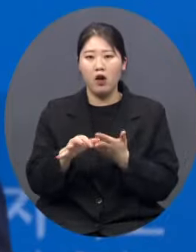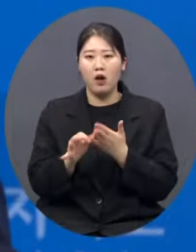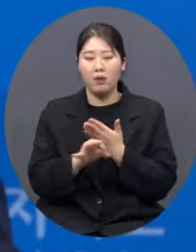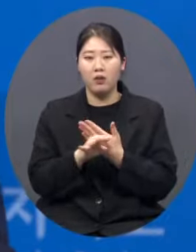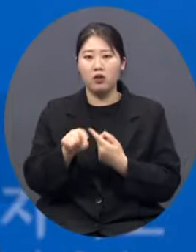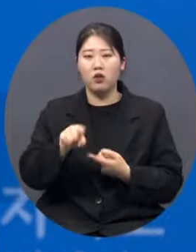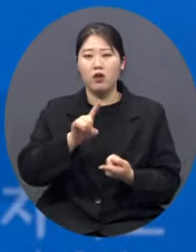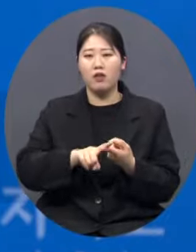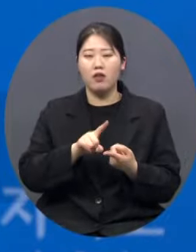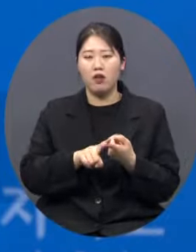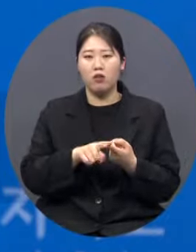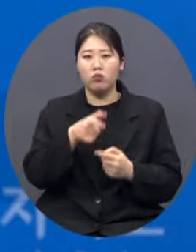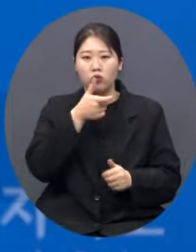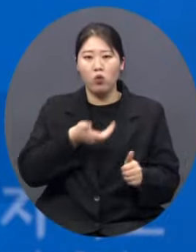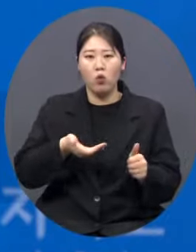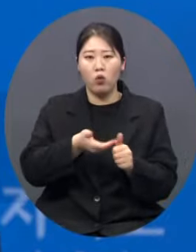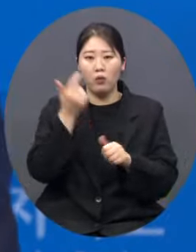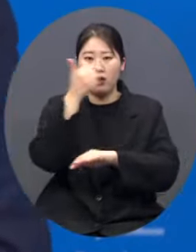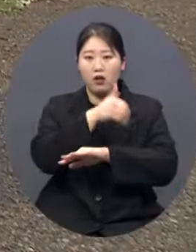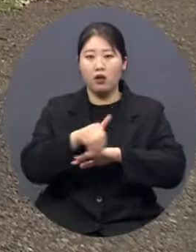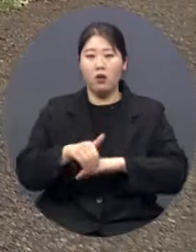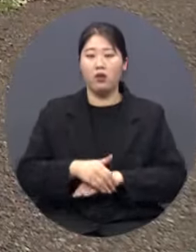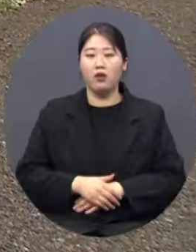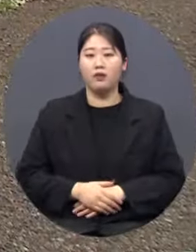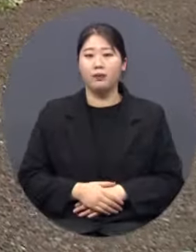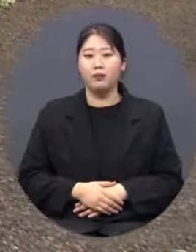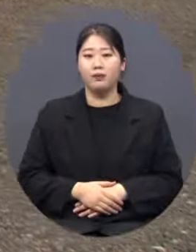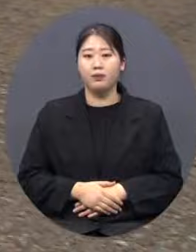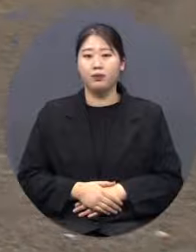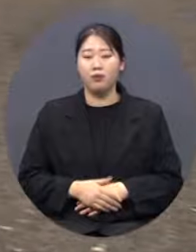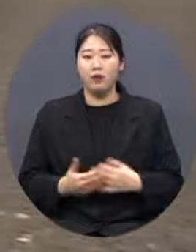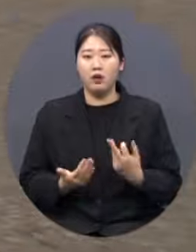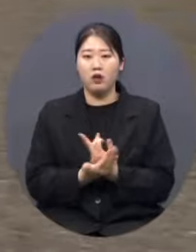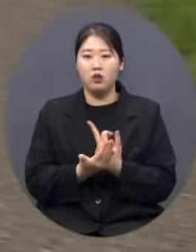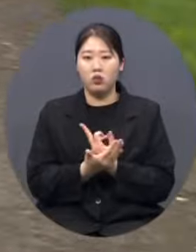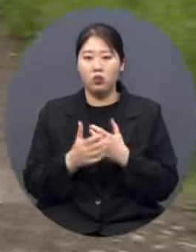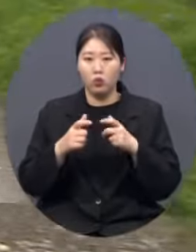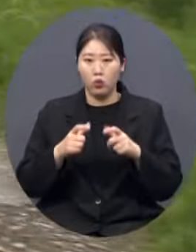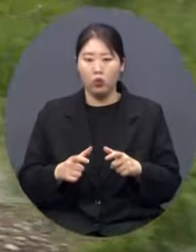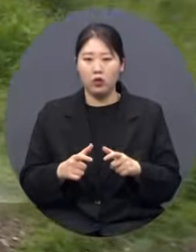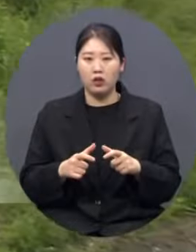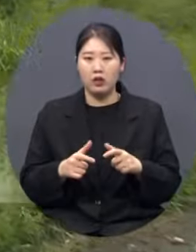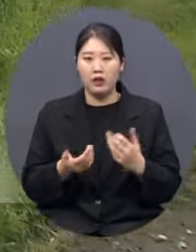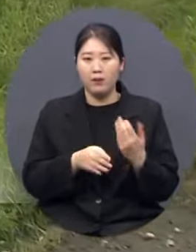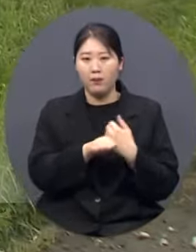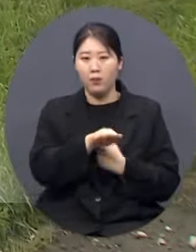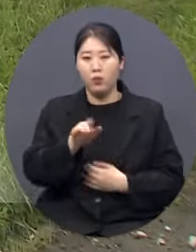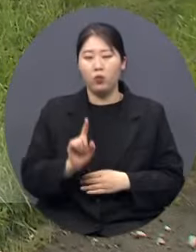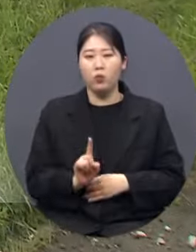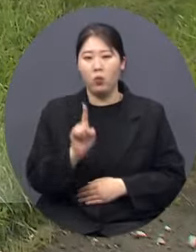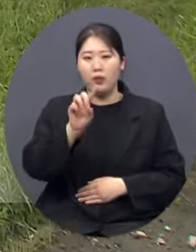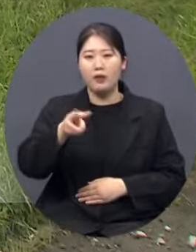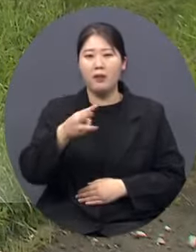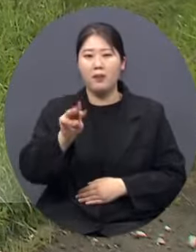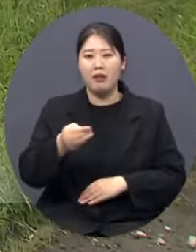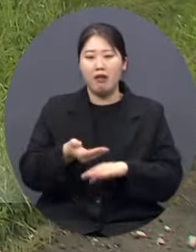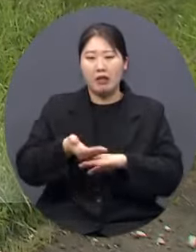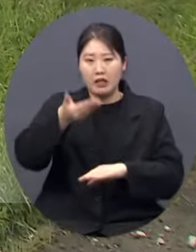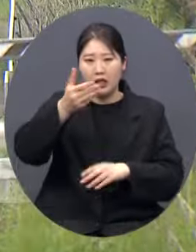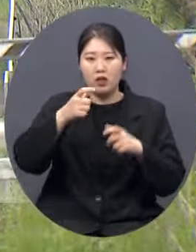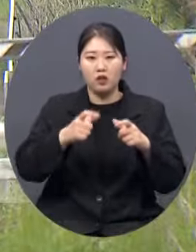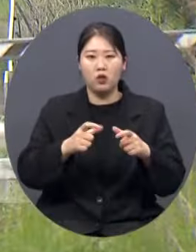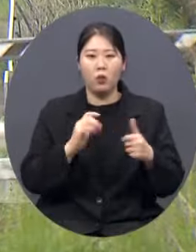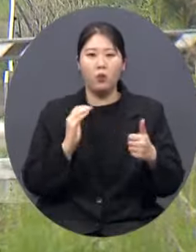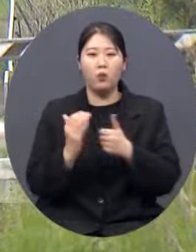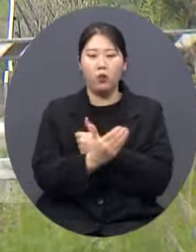가지고 용수공급 계획을 세울 계획입니다 제주도는 해발 300m 이상 지역을 보전하는 도시